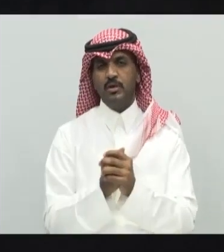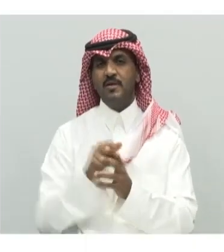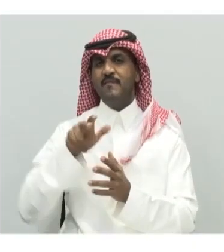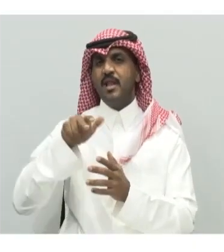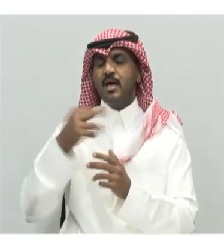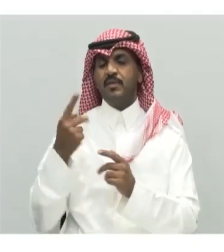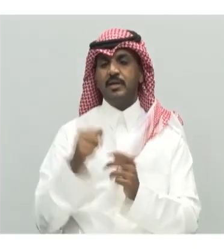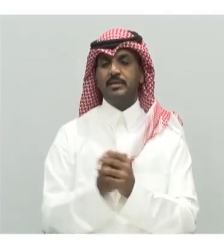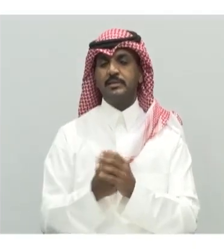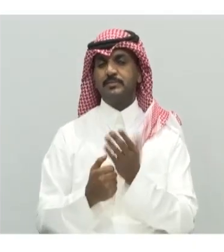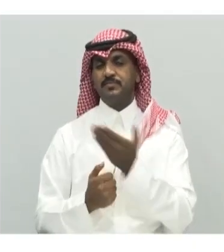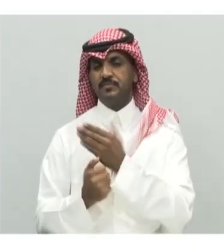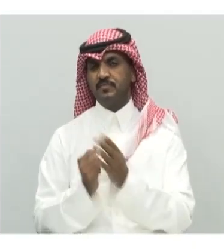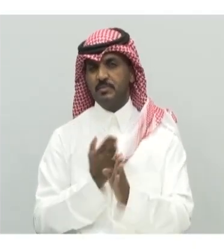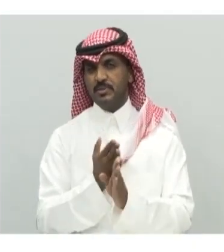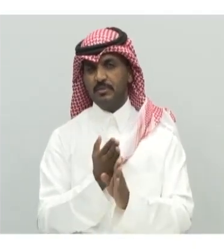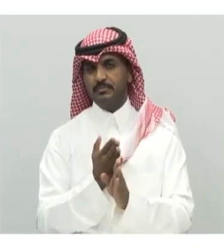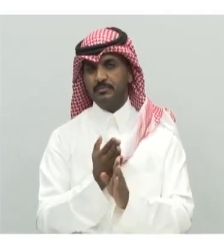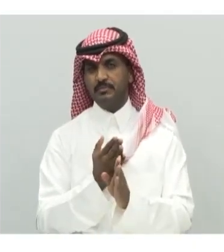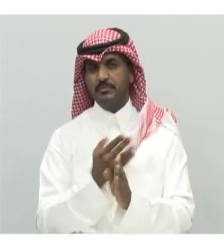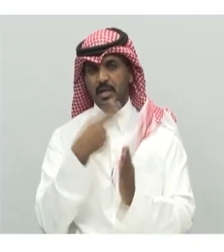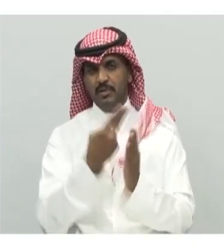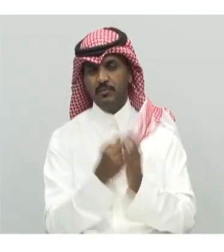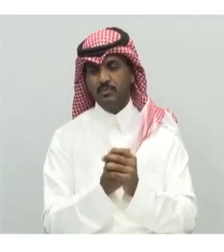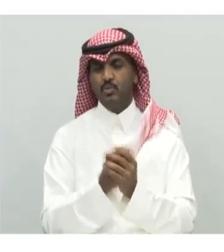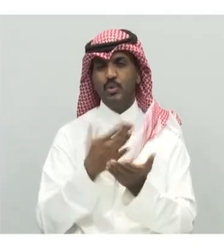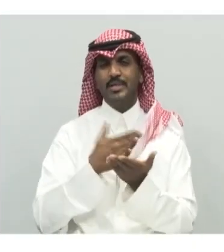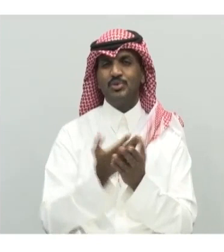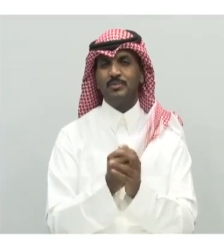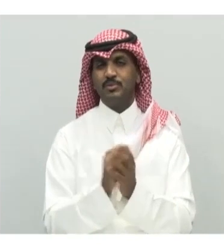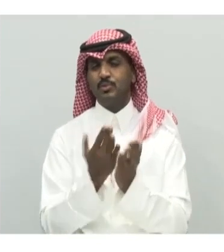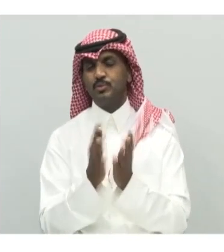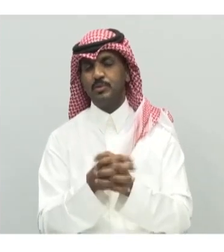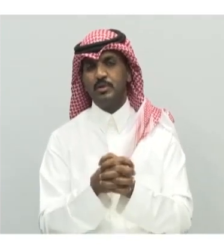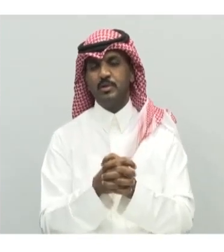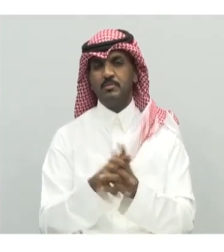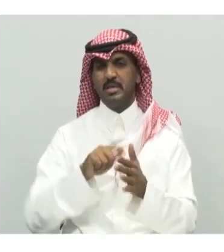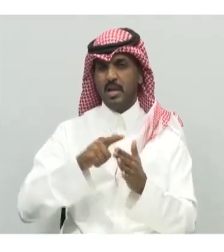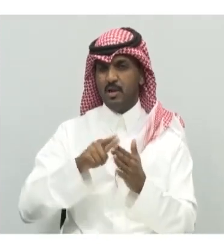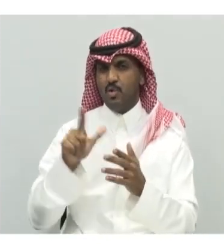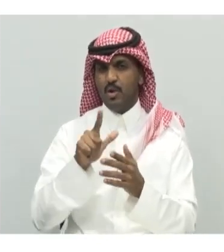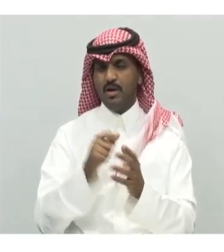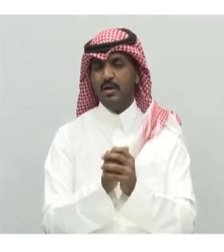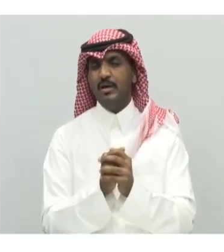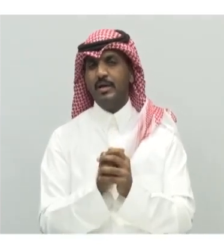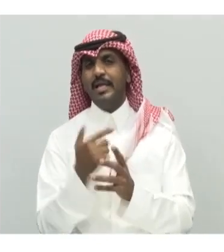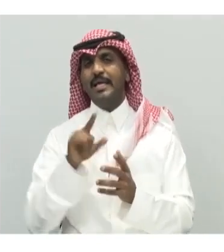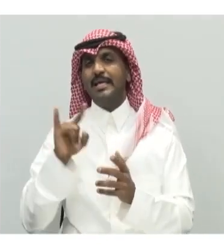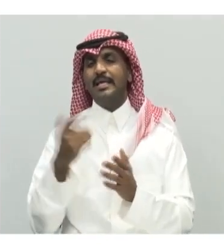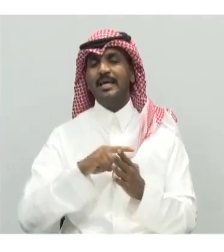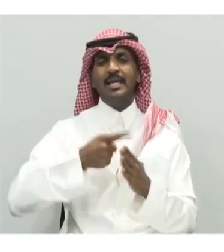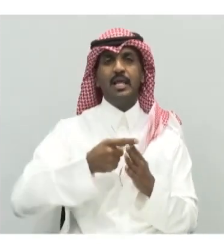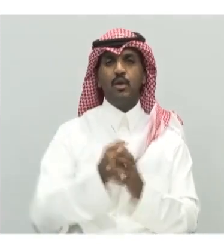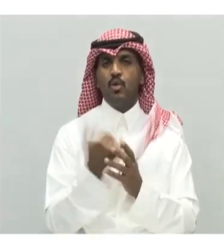السابقه في مجال او في التاليف الكتب وترجمه الكتب من اللغات الاغريقيه واليونانيه الى اللغه